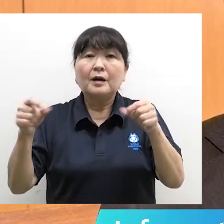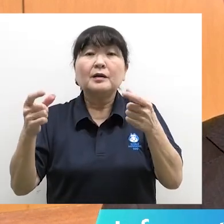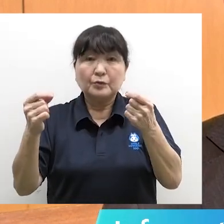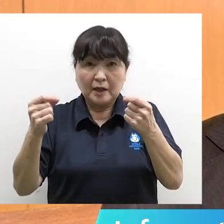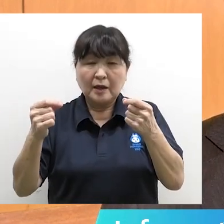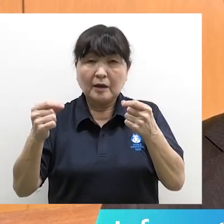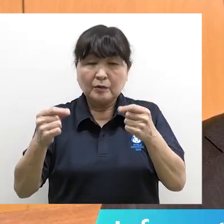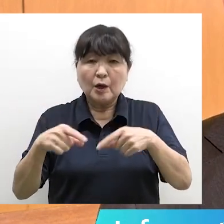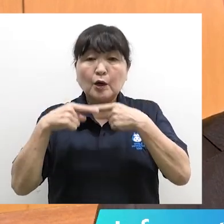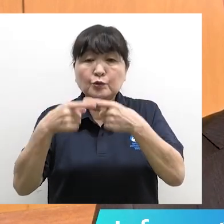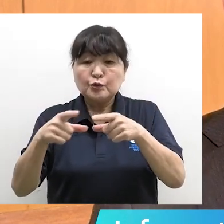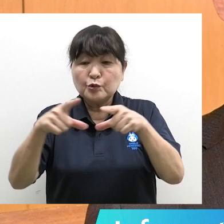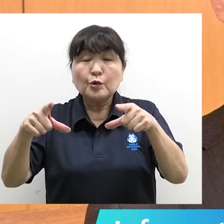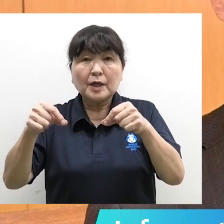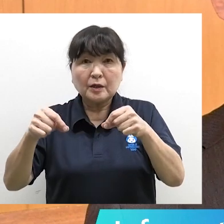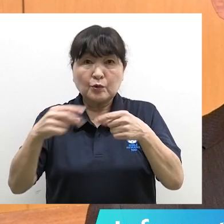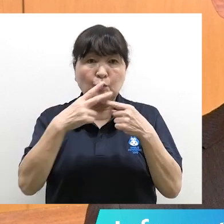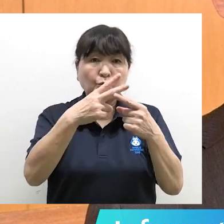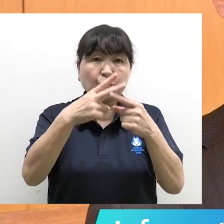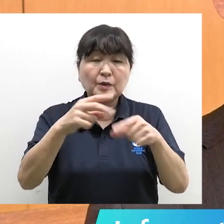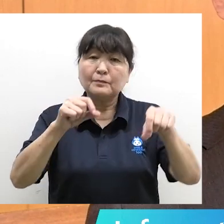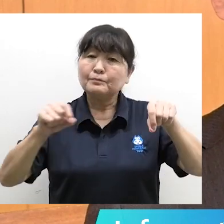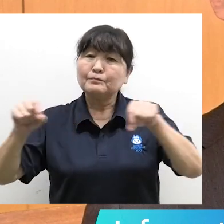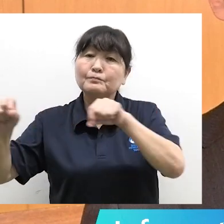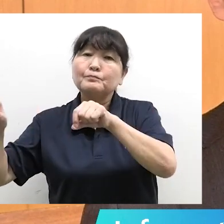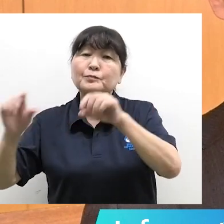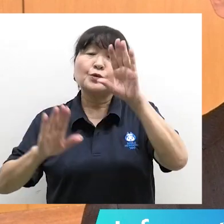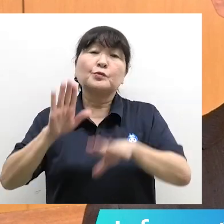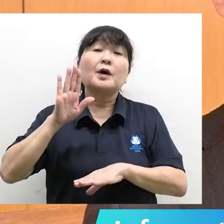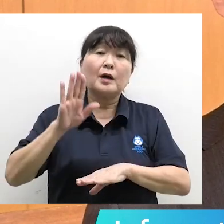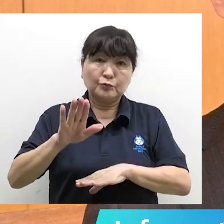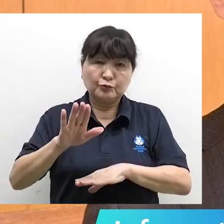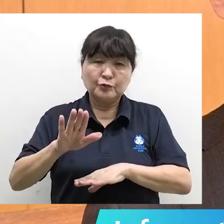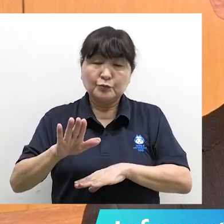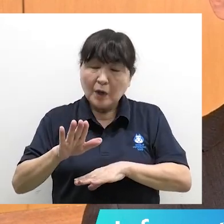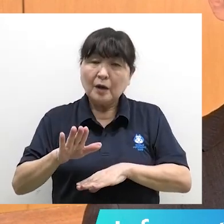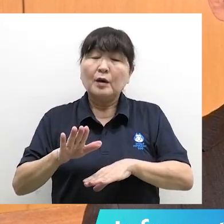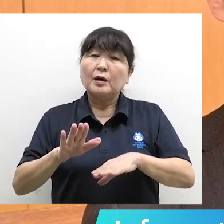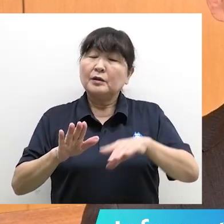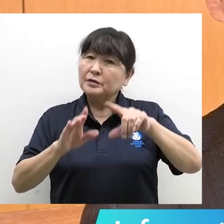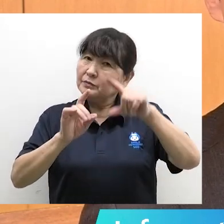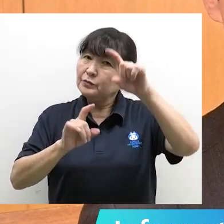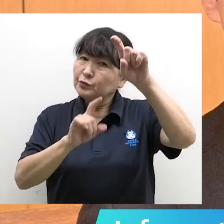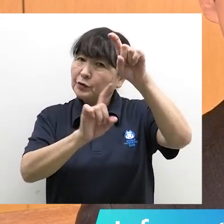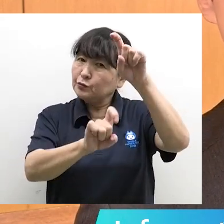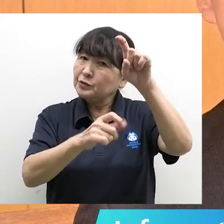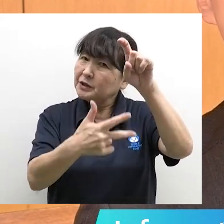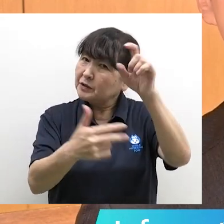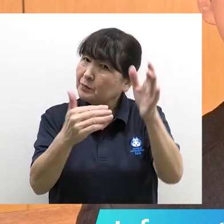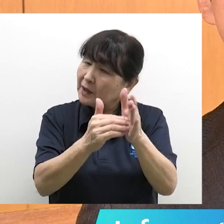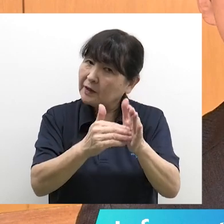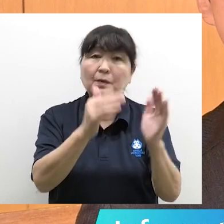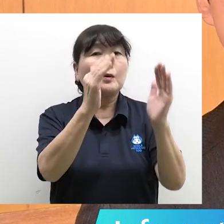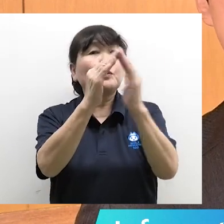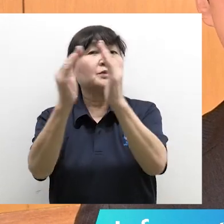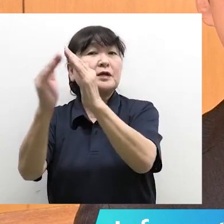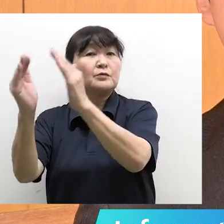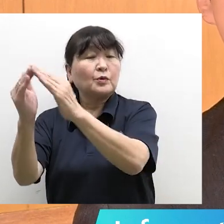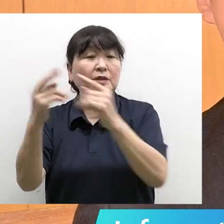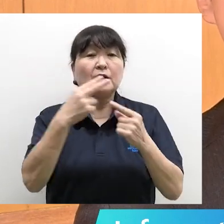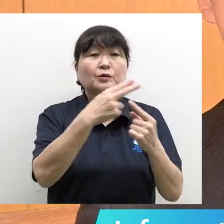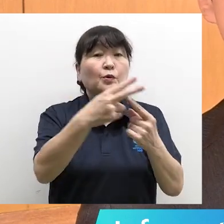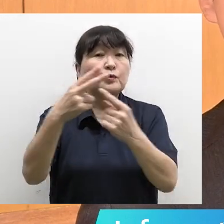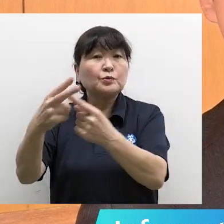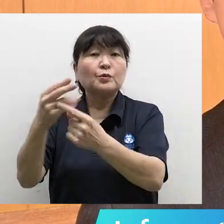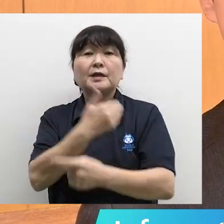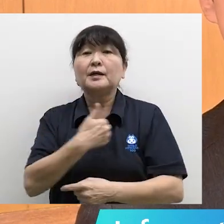到着が遅れております。旧宮崎市内で遅くとも17日までには届くように手配をしておりますが、